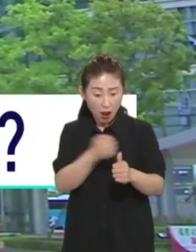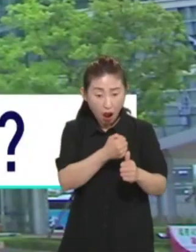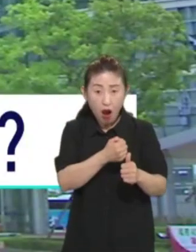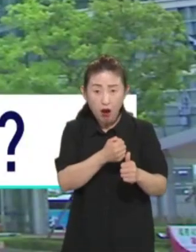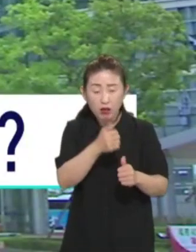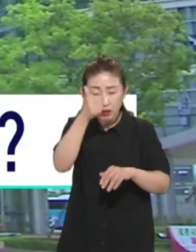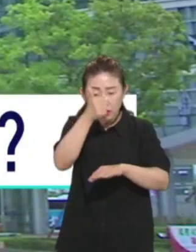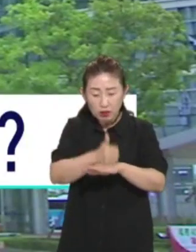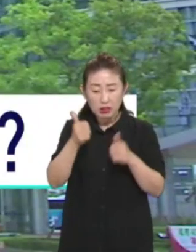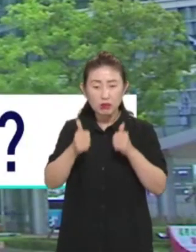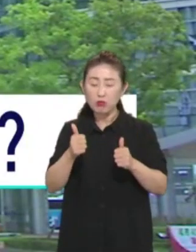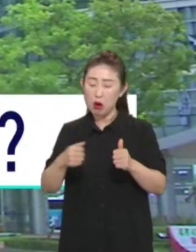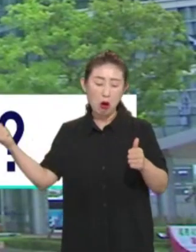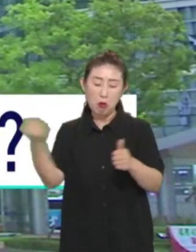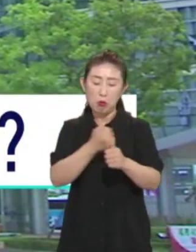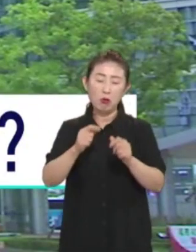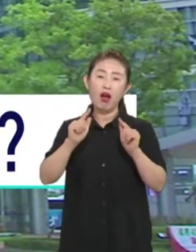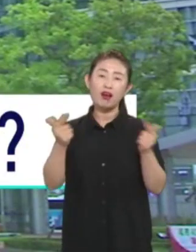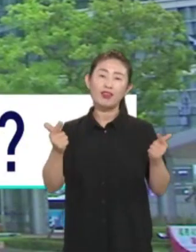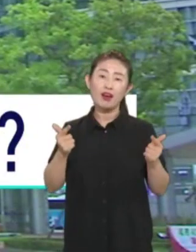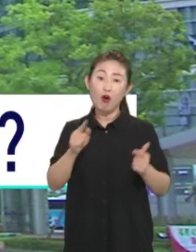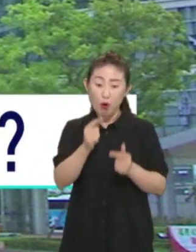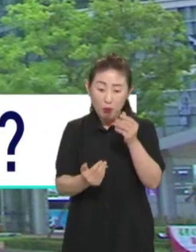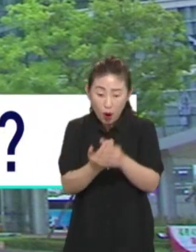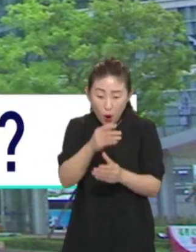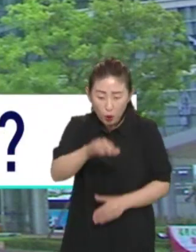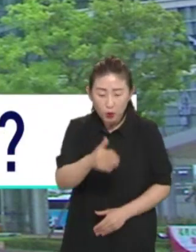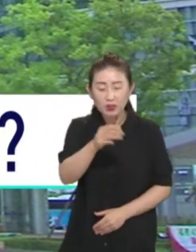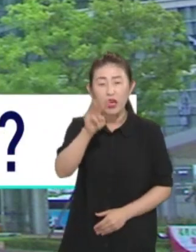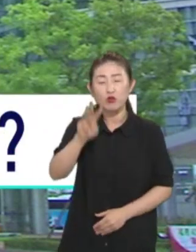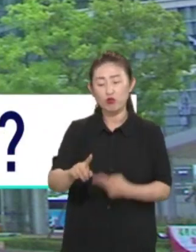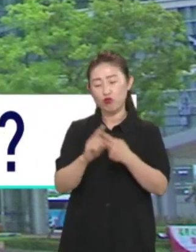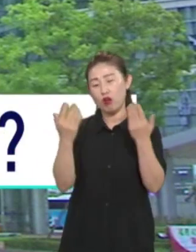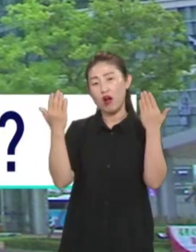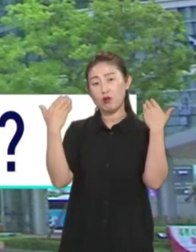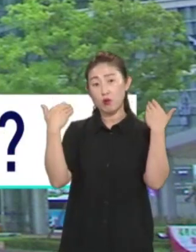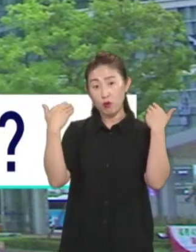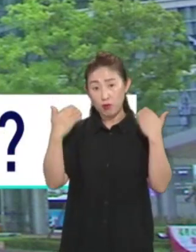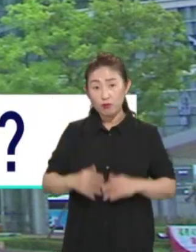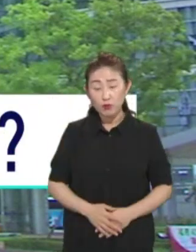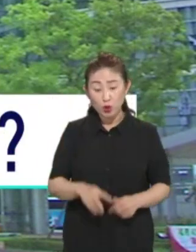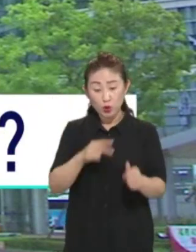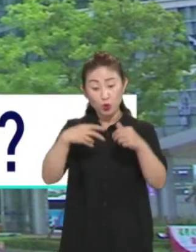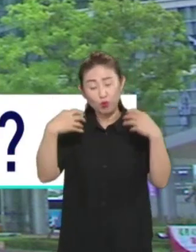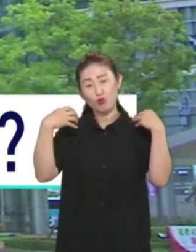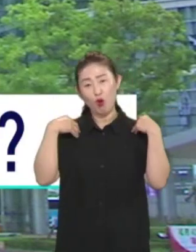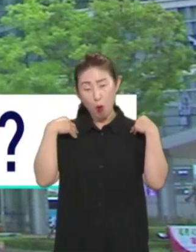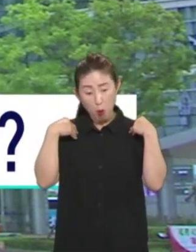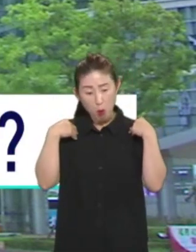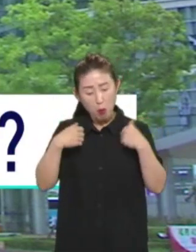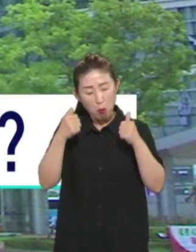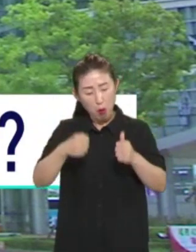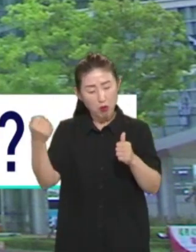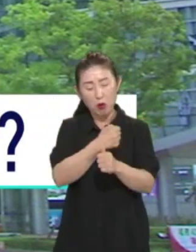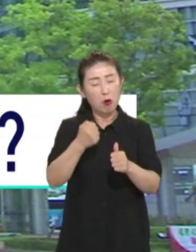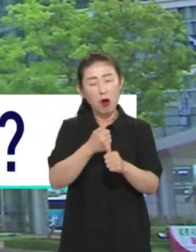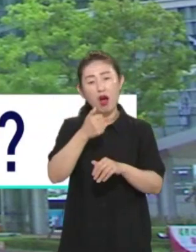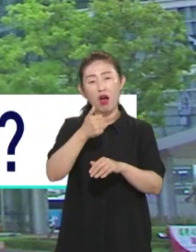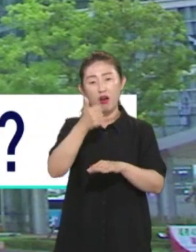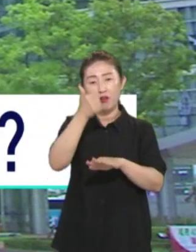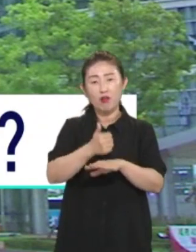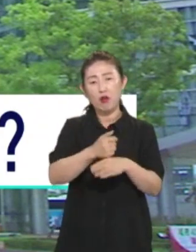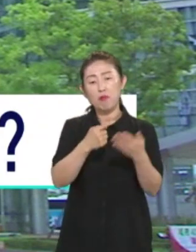때렸지만 학교폭력은 아니다. 세종의 한 중학교에서 일어난 학교폭력 사건에 대해 교육청이 내놓은 심의 결과를 놓고